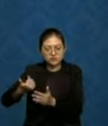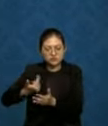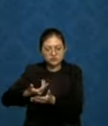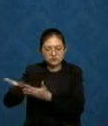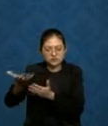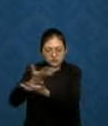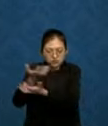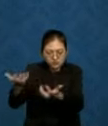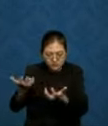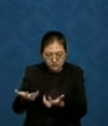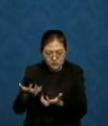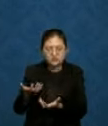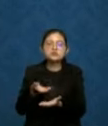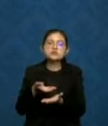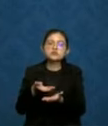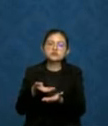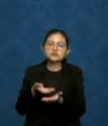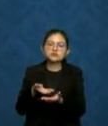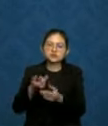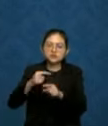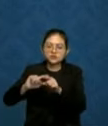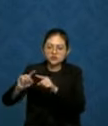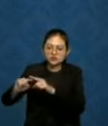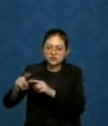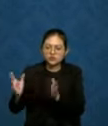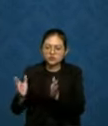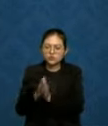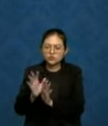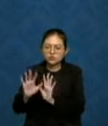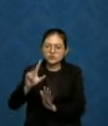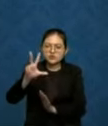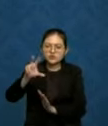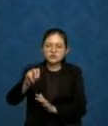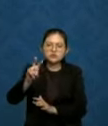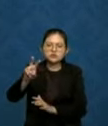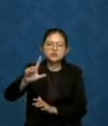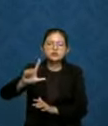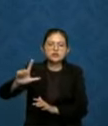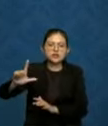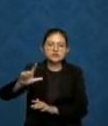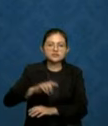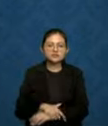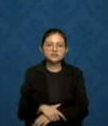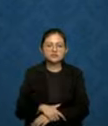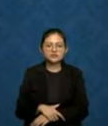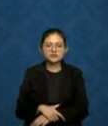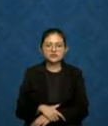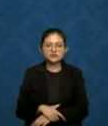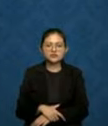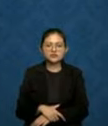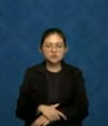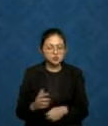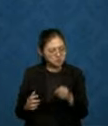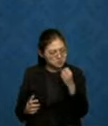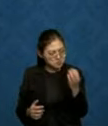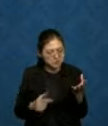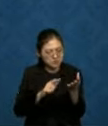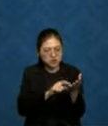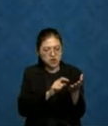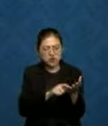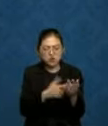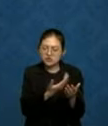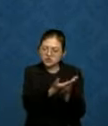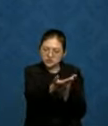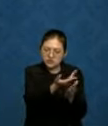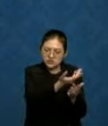วัสดุค่าสาธารณูปโภครวมทั้งหมดกว่า 32ล้านบาทมากกว่าหมวดค่าใช้จ่ายจากการอุดหนุน